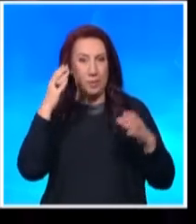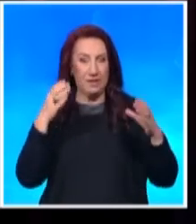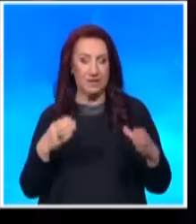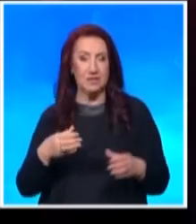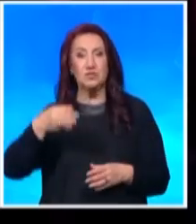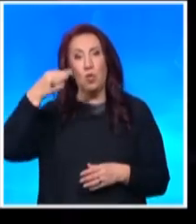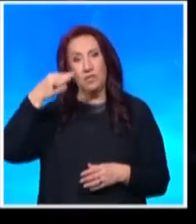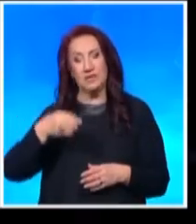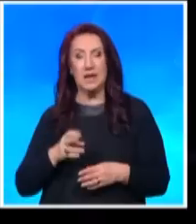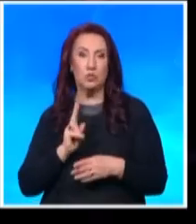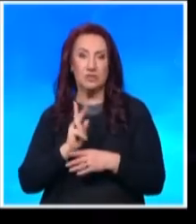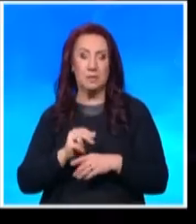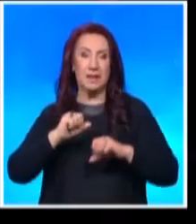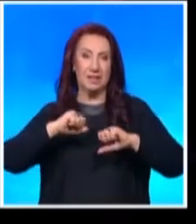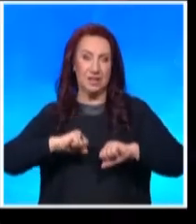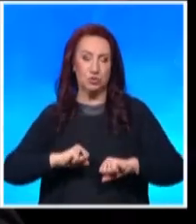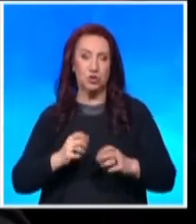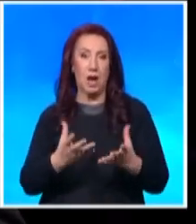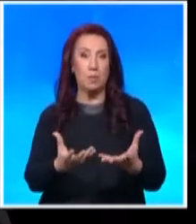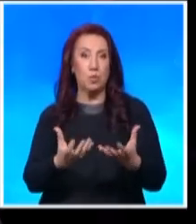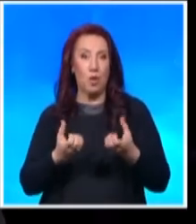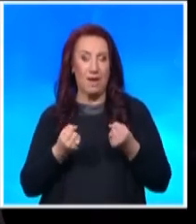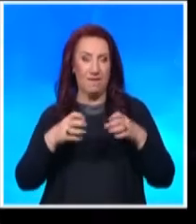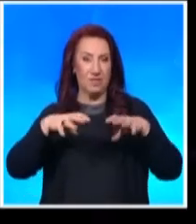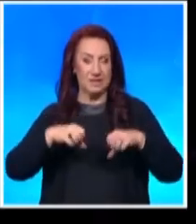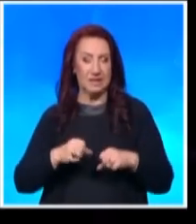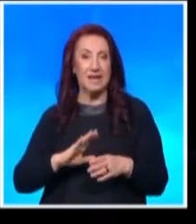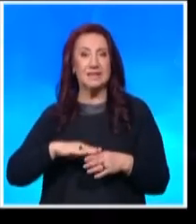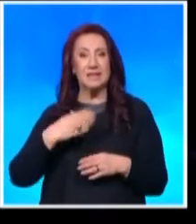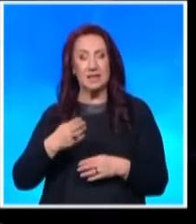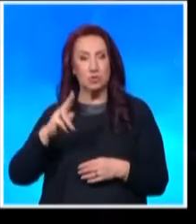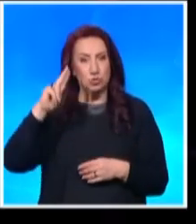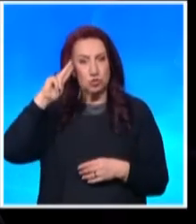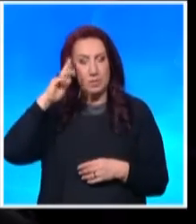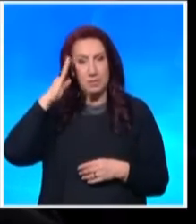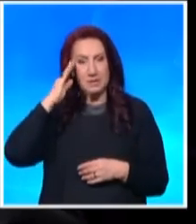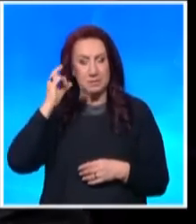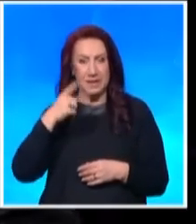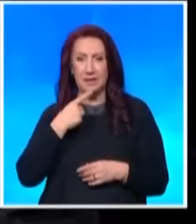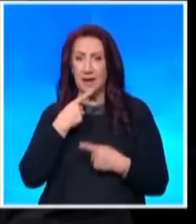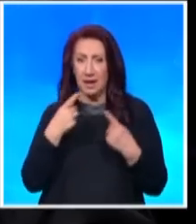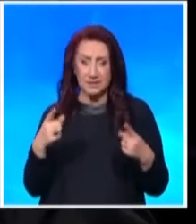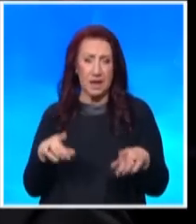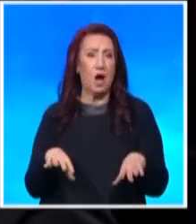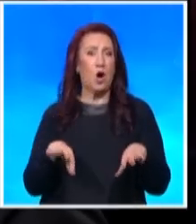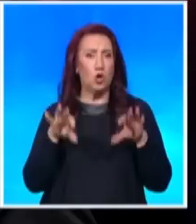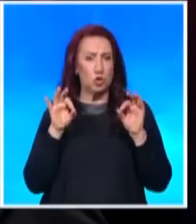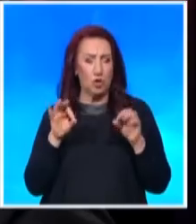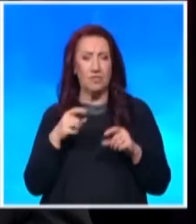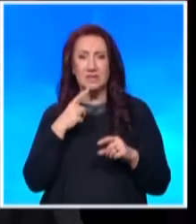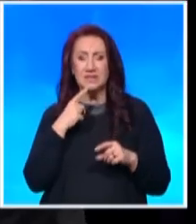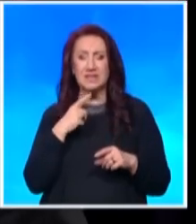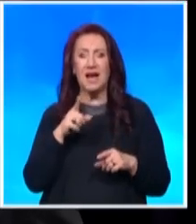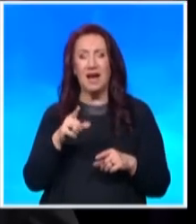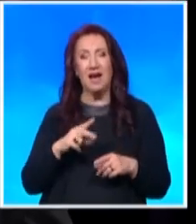официално встъпи в длъжност и пое властта. След като служебният премиер Гълъб Донев заяви, че е готов за второто издание на